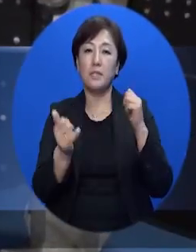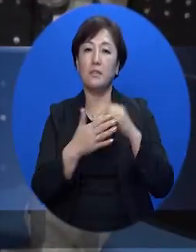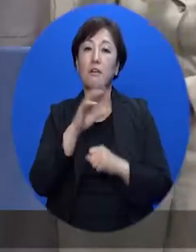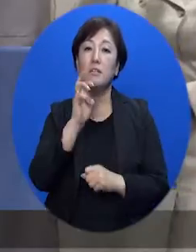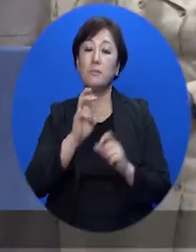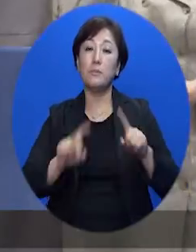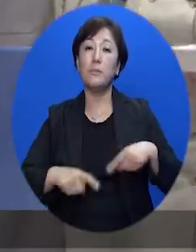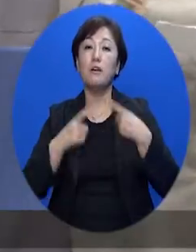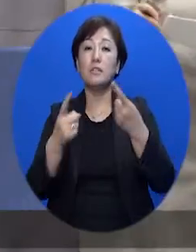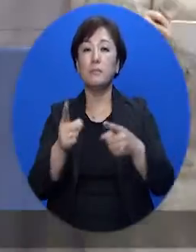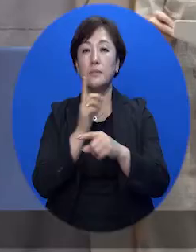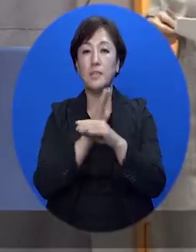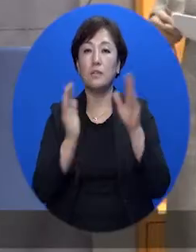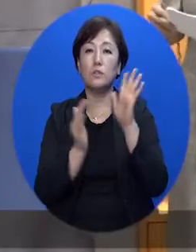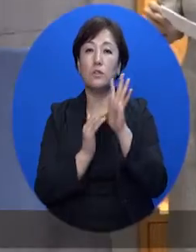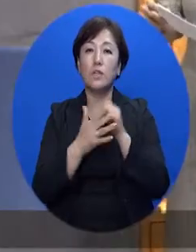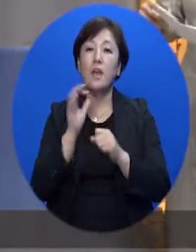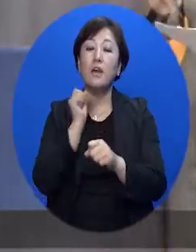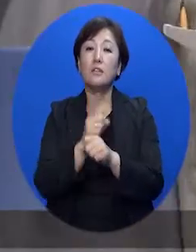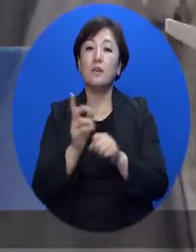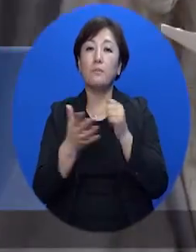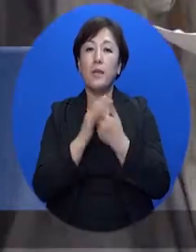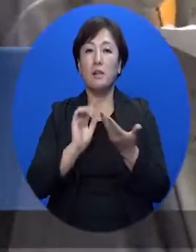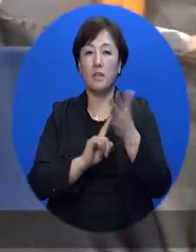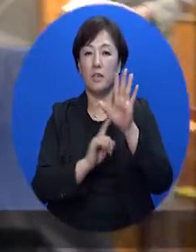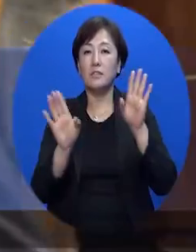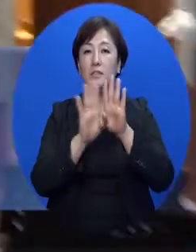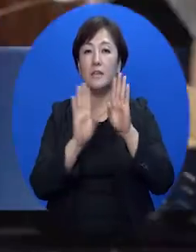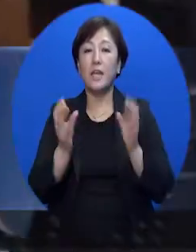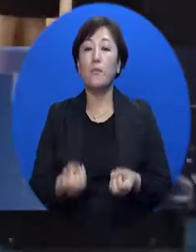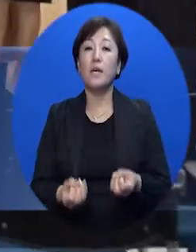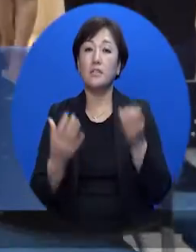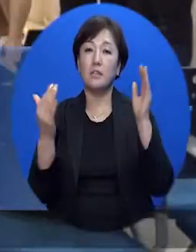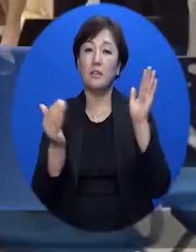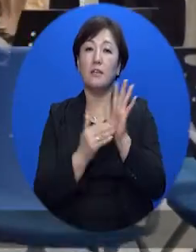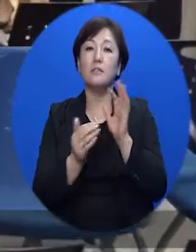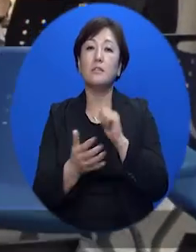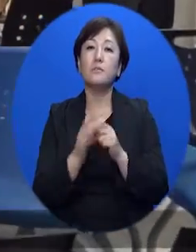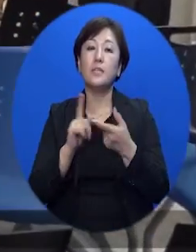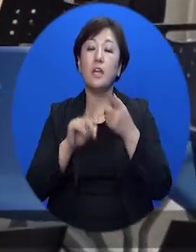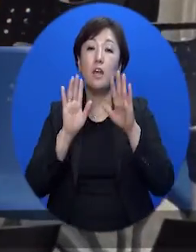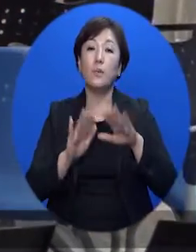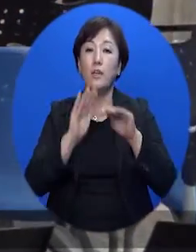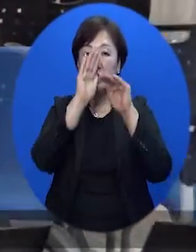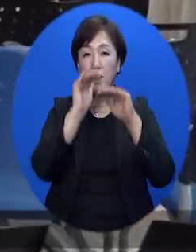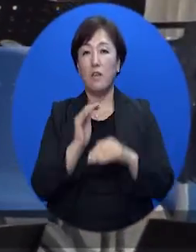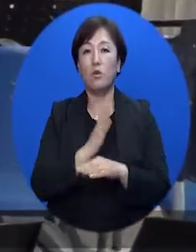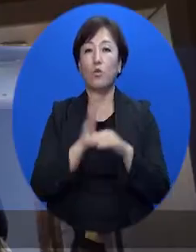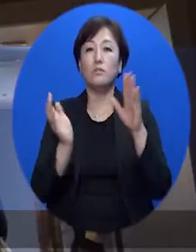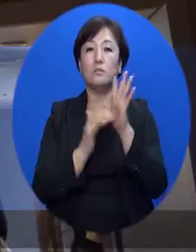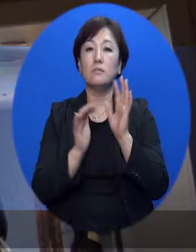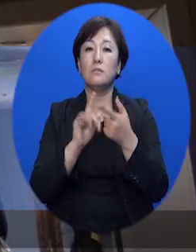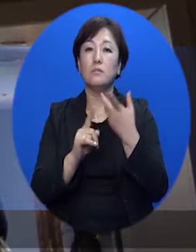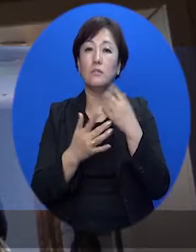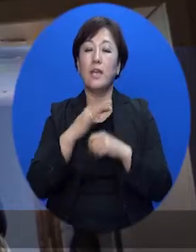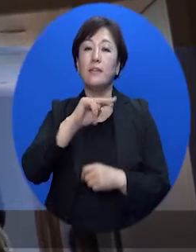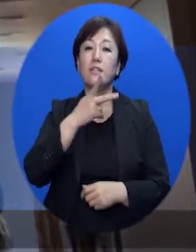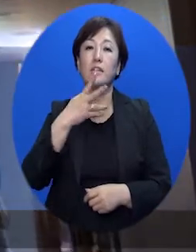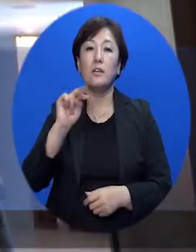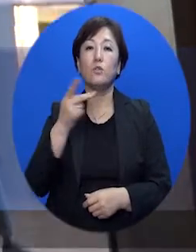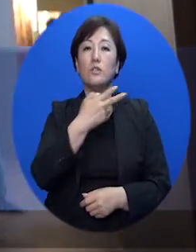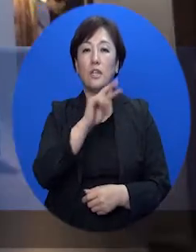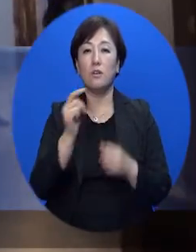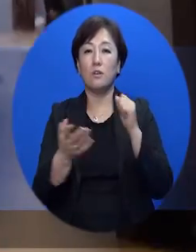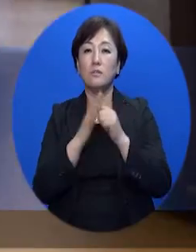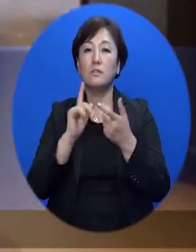명이 참석한 가운데 특별기획전 개막식이 열렸습니다. 이번 전시는 1부 대곡천과 사냥꾼,